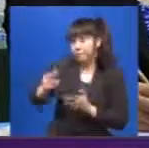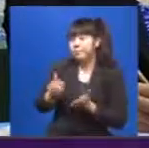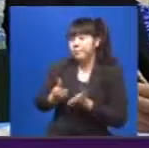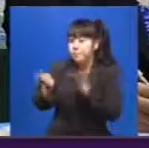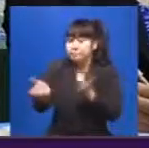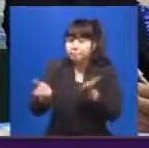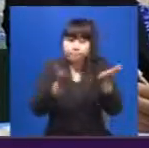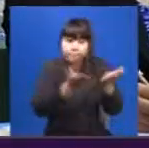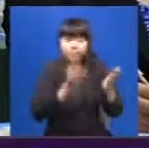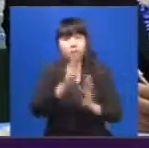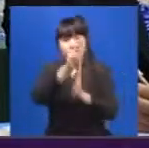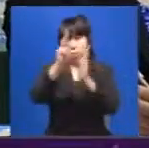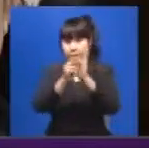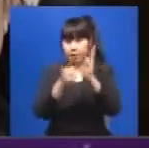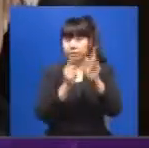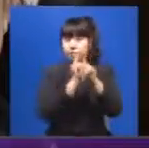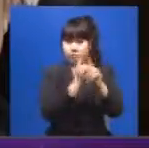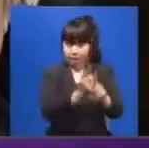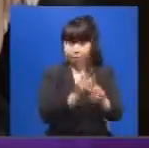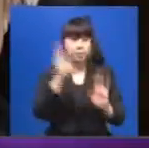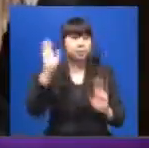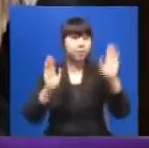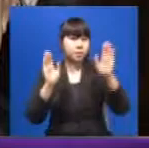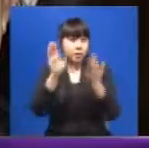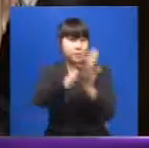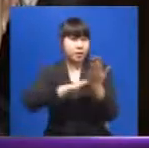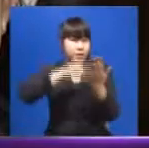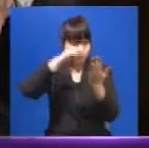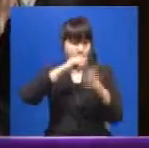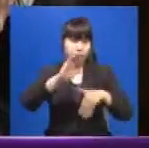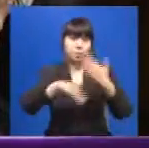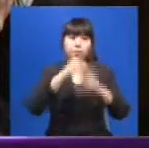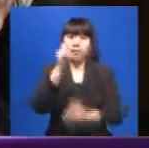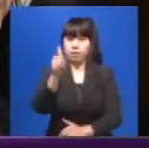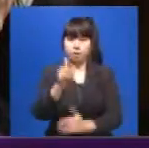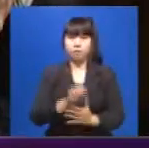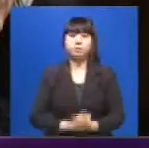ทั้งยึดกรอบของกฎหมายจะทำให้ประชาธิปไตยในประเทศไทยก้าวหน้าได้อย่างแน่นอน